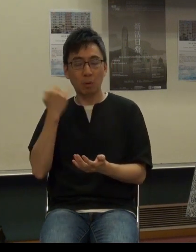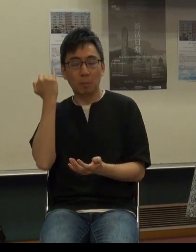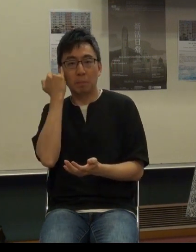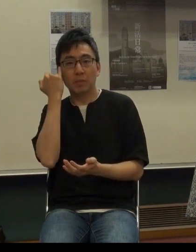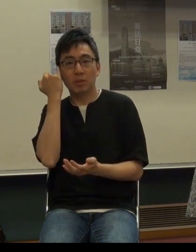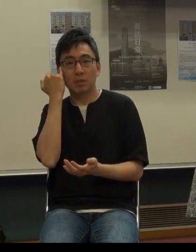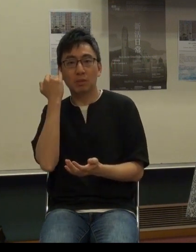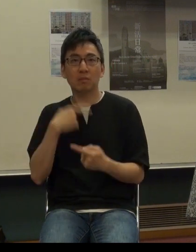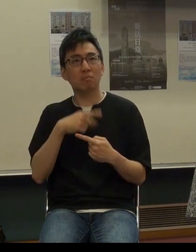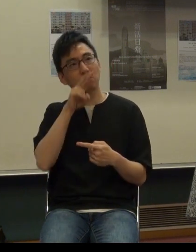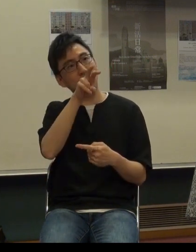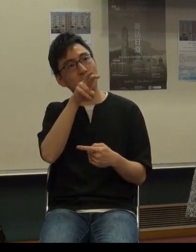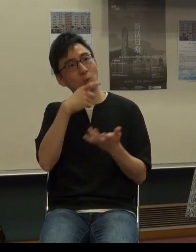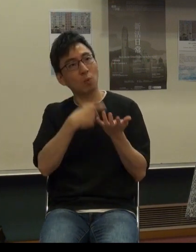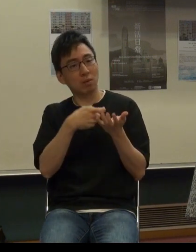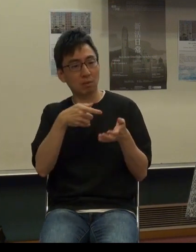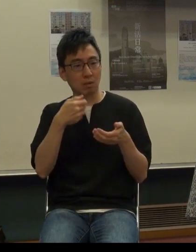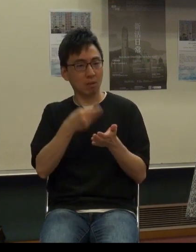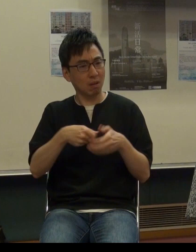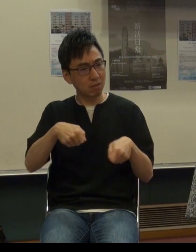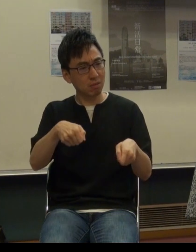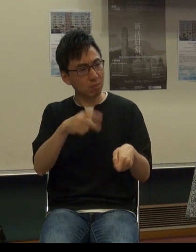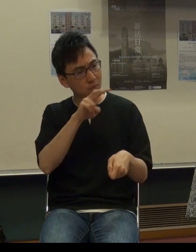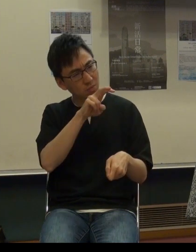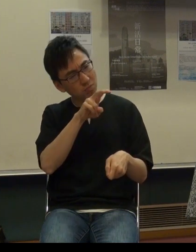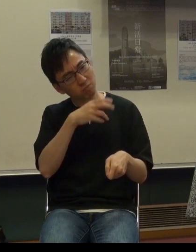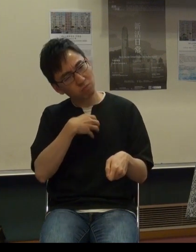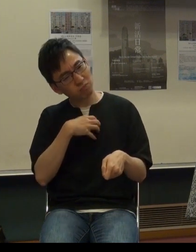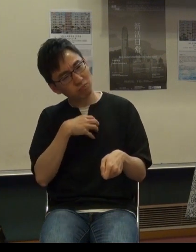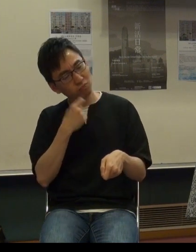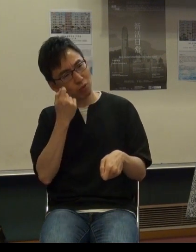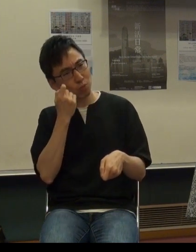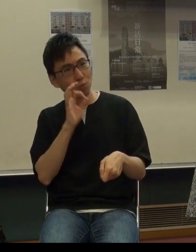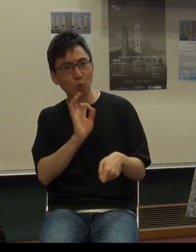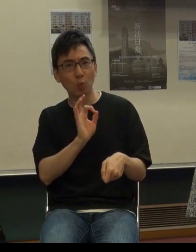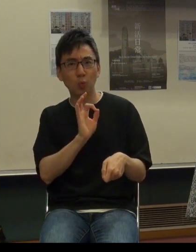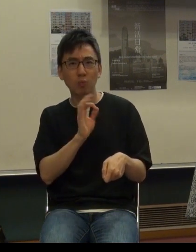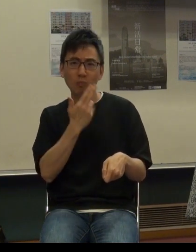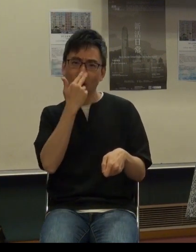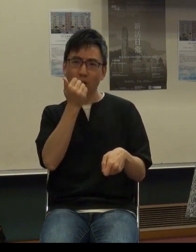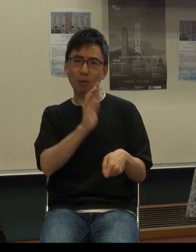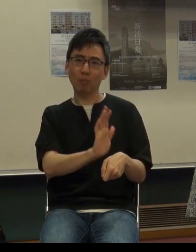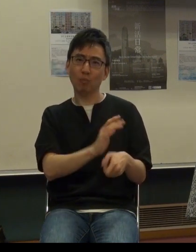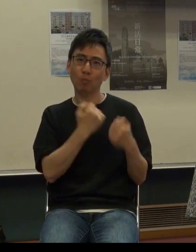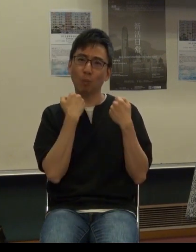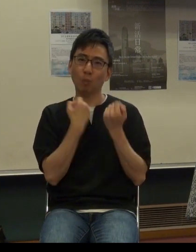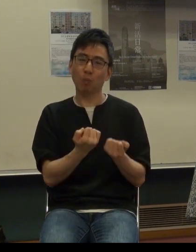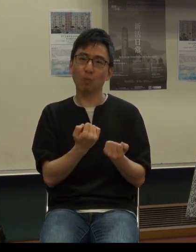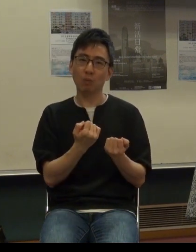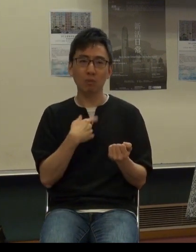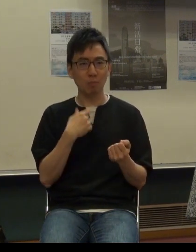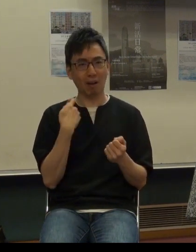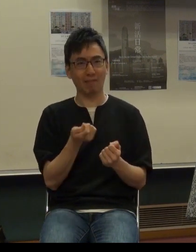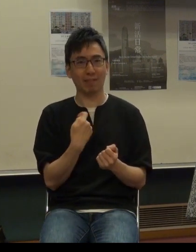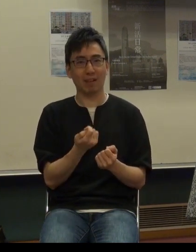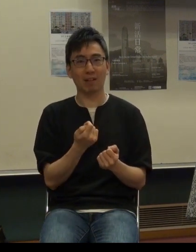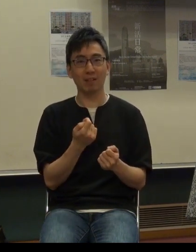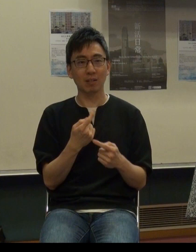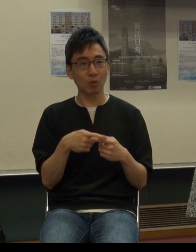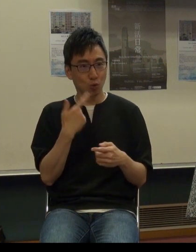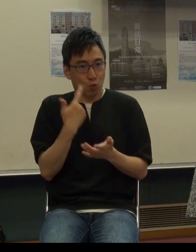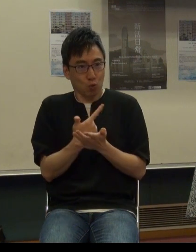嘅時候咧，我哋單睇灣仔街市自己咧，我就唔會覺得佢咁緊要，因為佢唔係真係好靚嚇，你會覺得好簡單啫嘛，你唔會覺